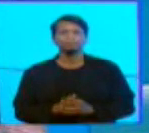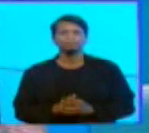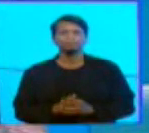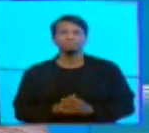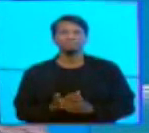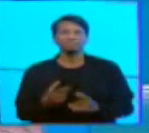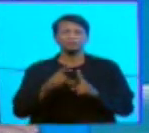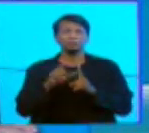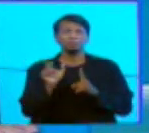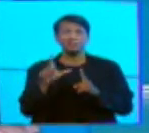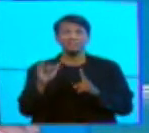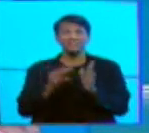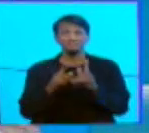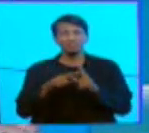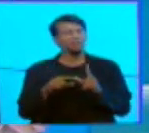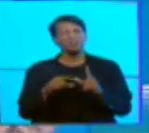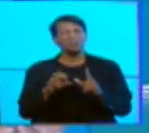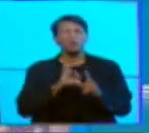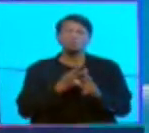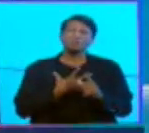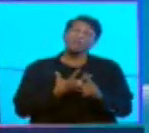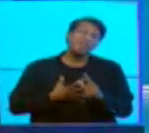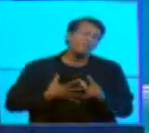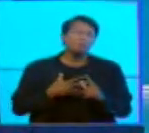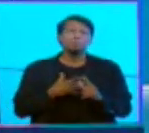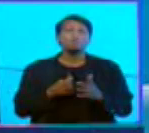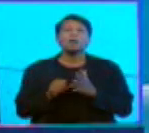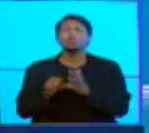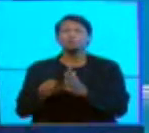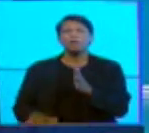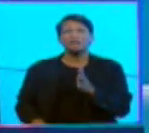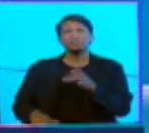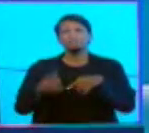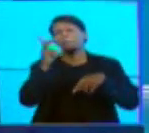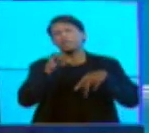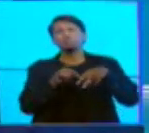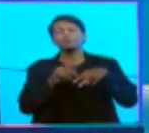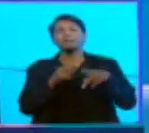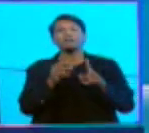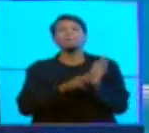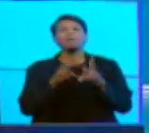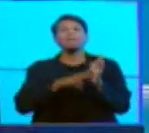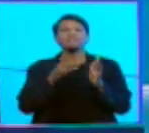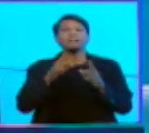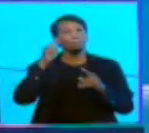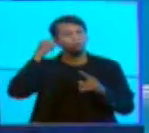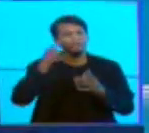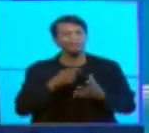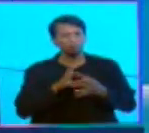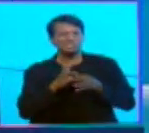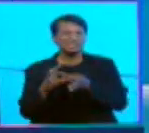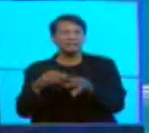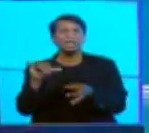Kita ke informasi lainnya, pemirsa. Duliman tak kuasa menahan haru saat menerima langsung bantuan kaki palsu dari MNC Peduli bekerja sama dengan Yayasan